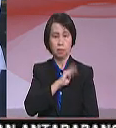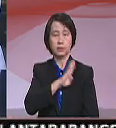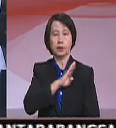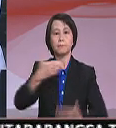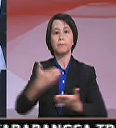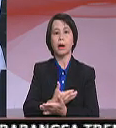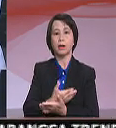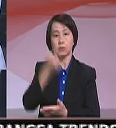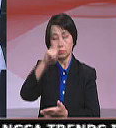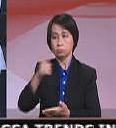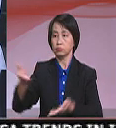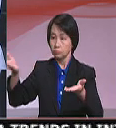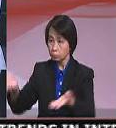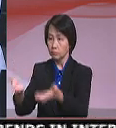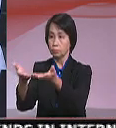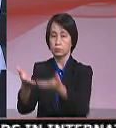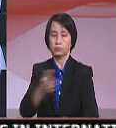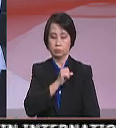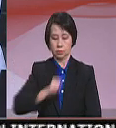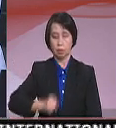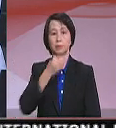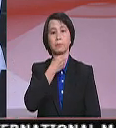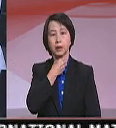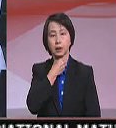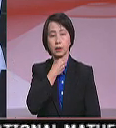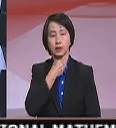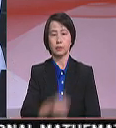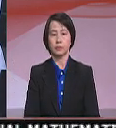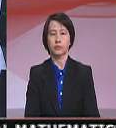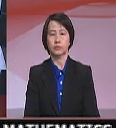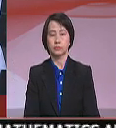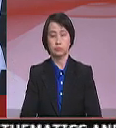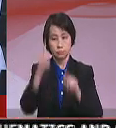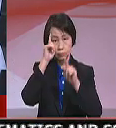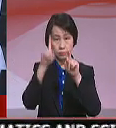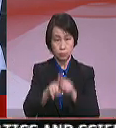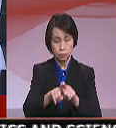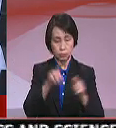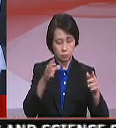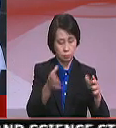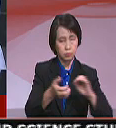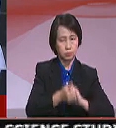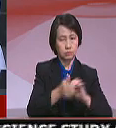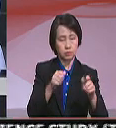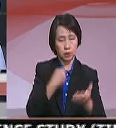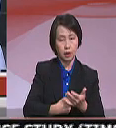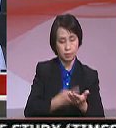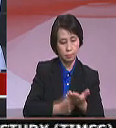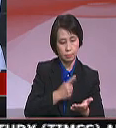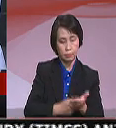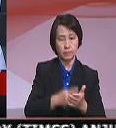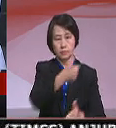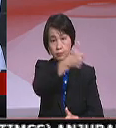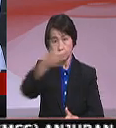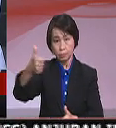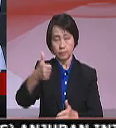baharu untuk diperkenankan Sultan Perak Sultan Nazrin Muizzuddin Shah. Persetujuan dicapai pada perbincangan pemimpin